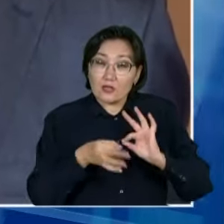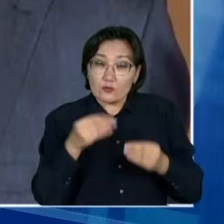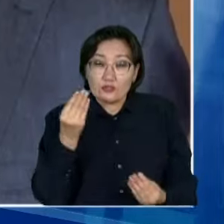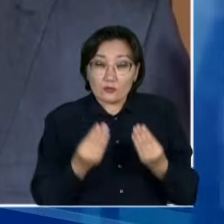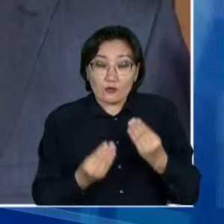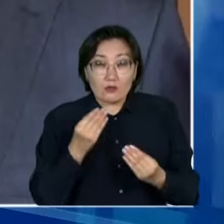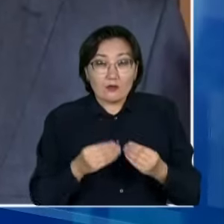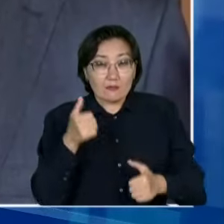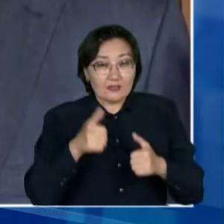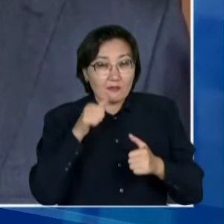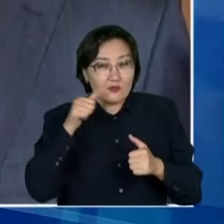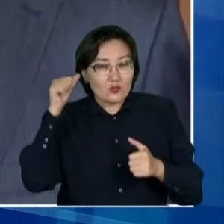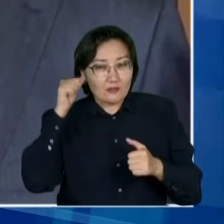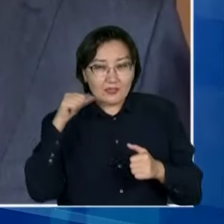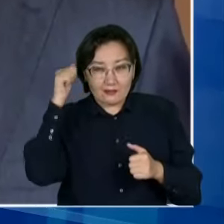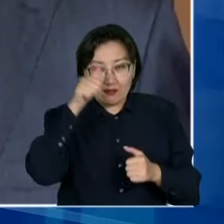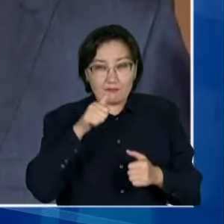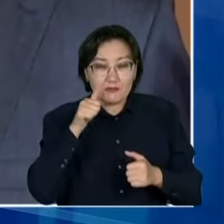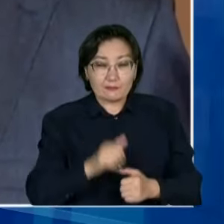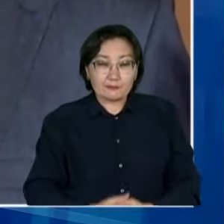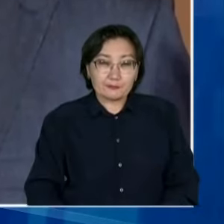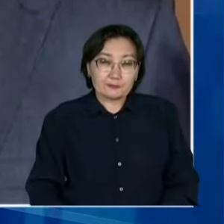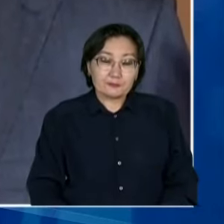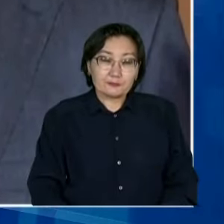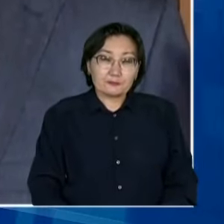по сравнению с прошлыми годами?